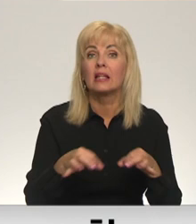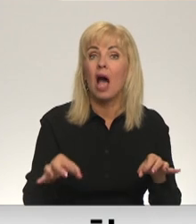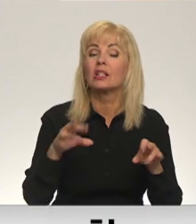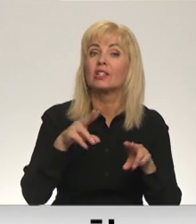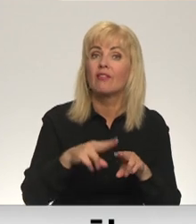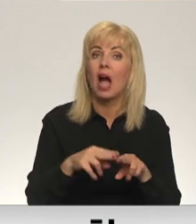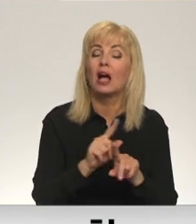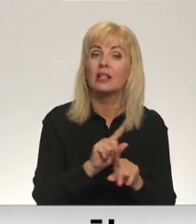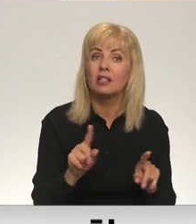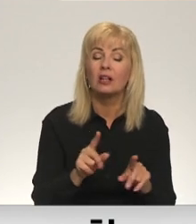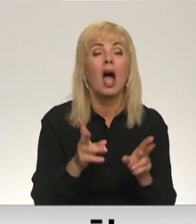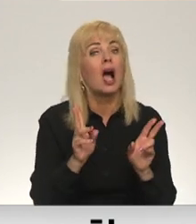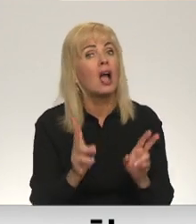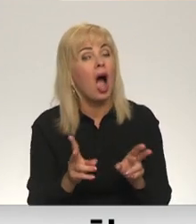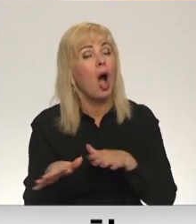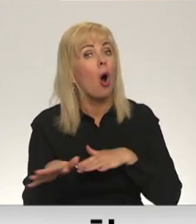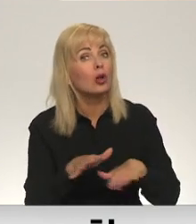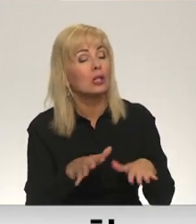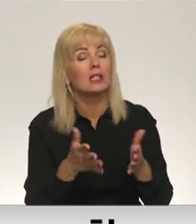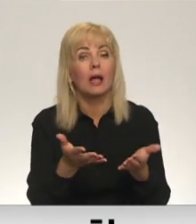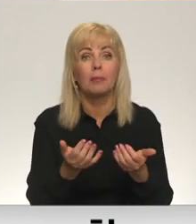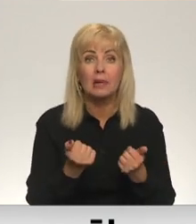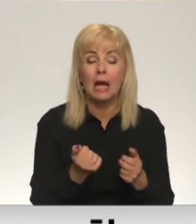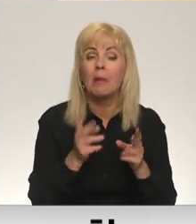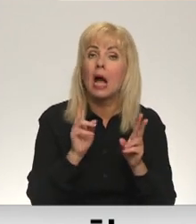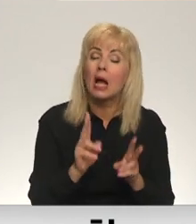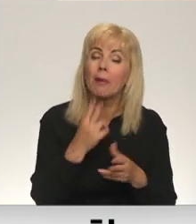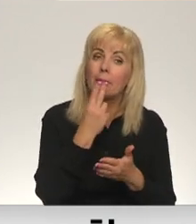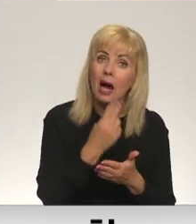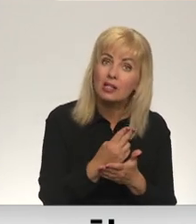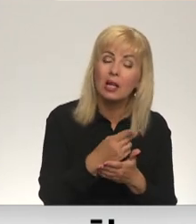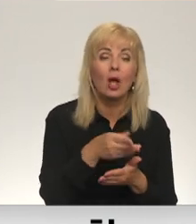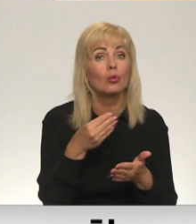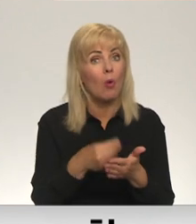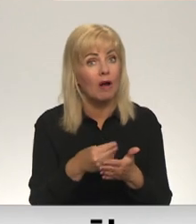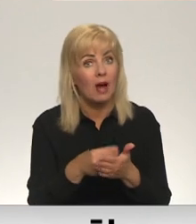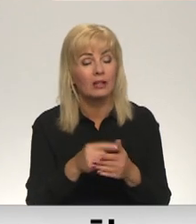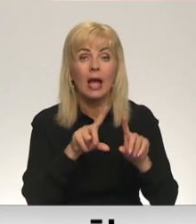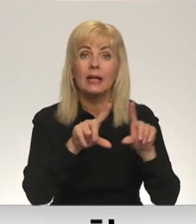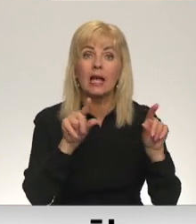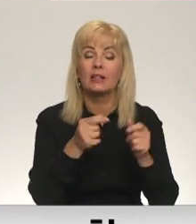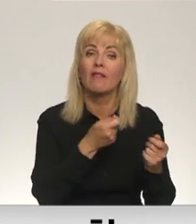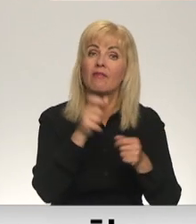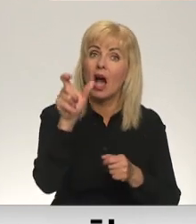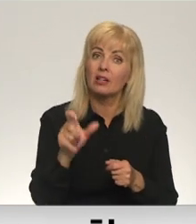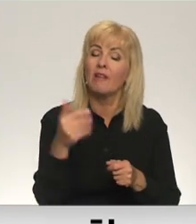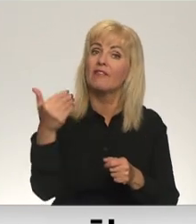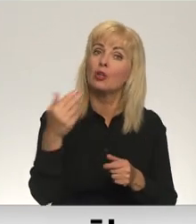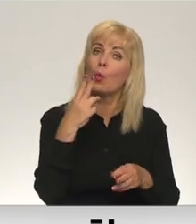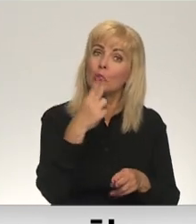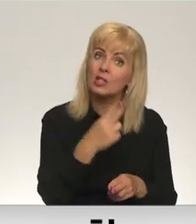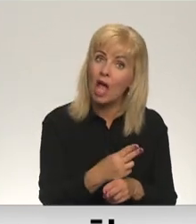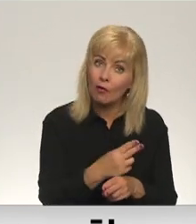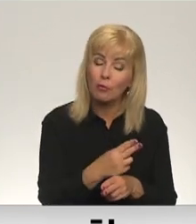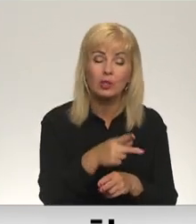ir, bet to, kā organizē pieņemt, kā paskatās, kā novērtē, tas ir iestādes vadītājiem uzdevums. Un,